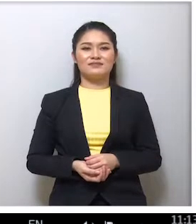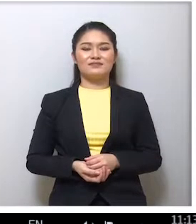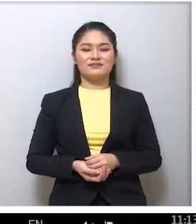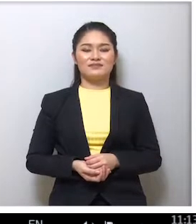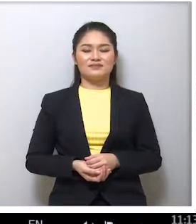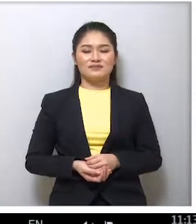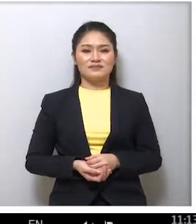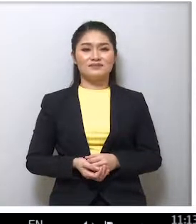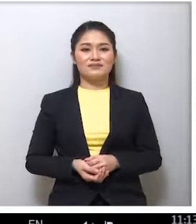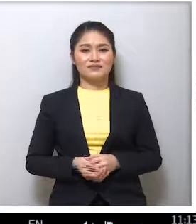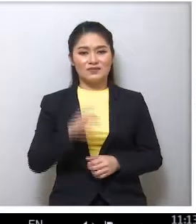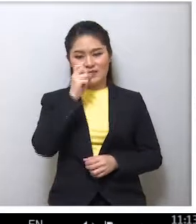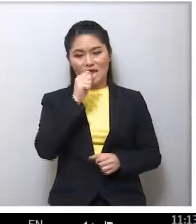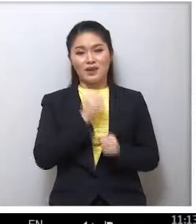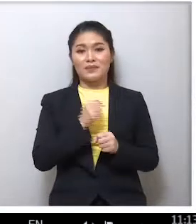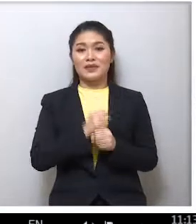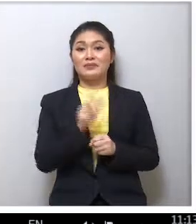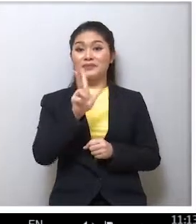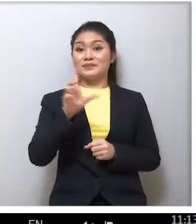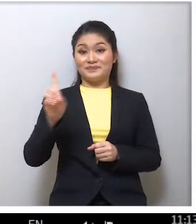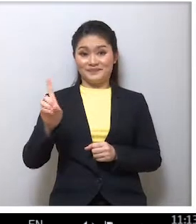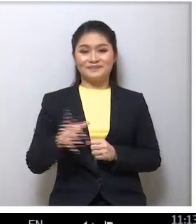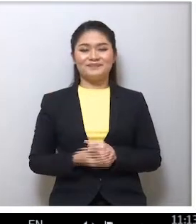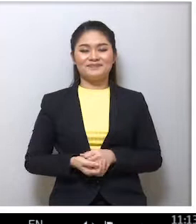นะครับเดี๋ยวเราจะเอาตัวนี้ไปทำเป็นแบบ3มิติ